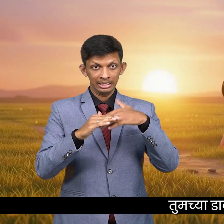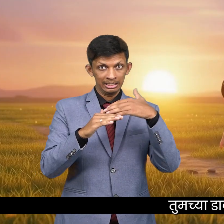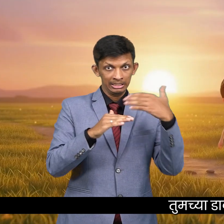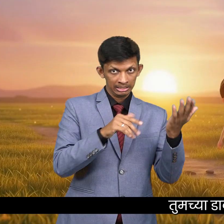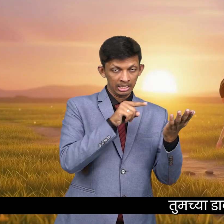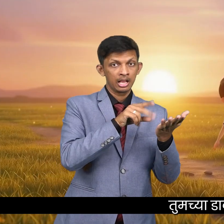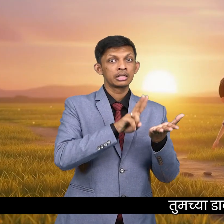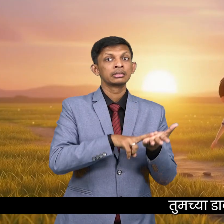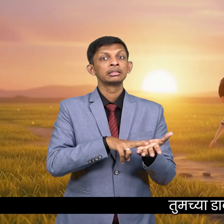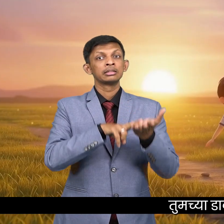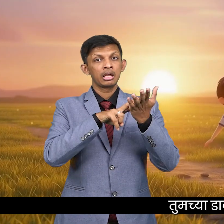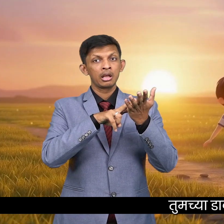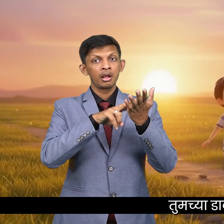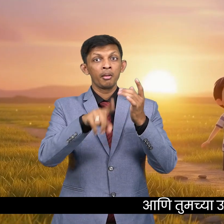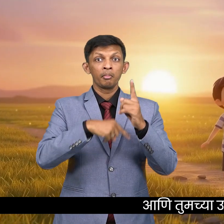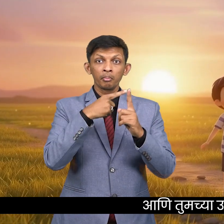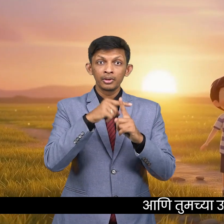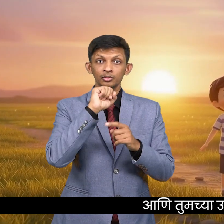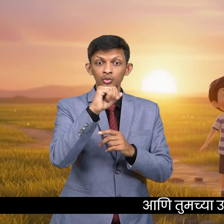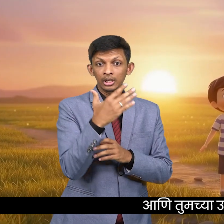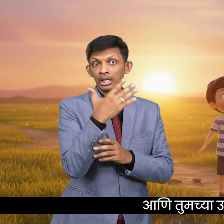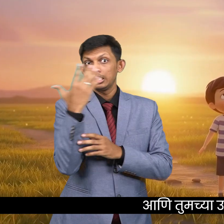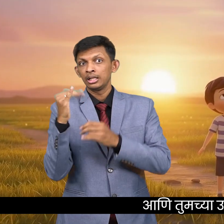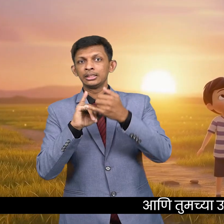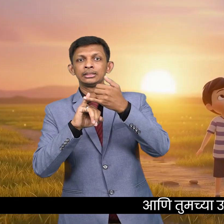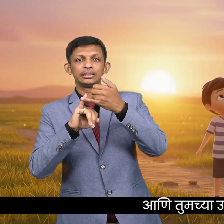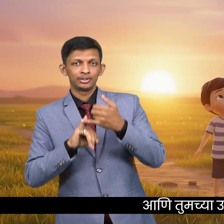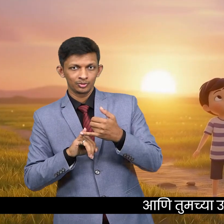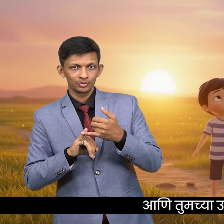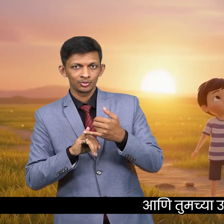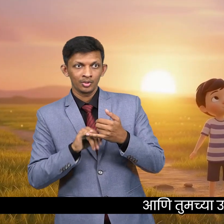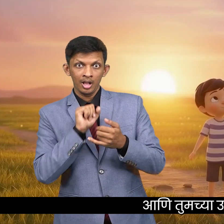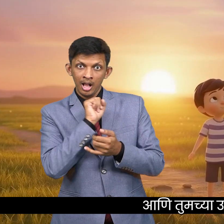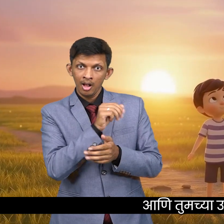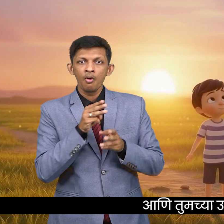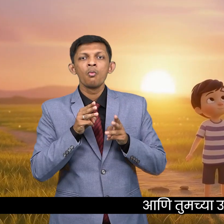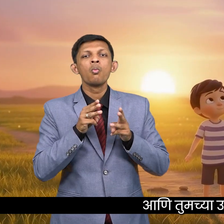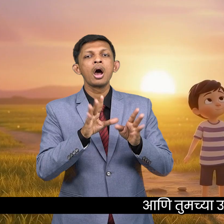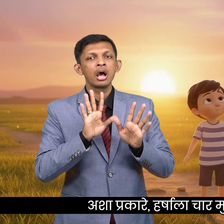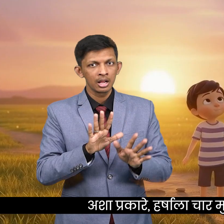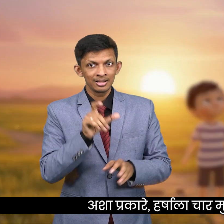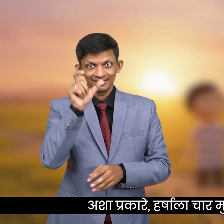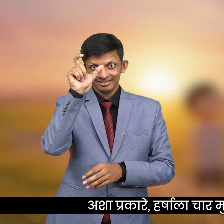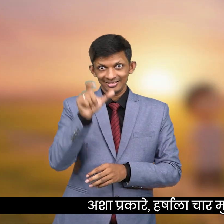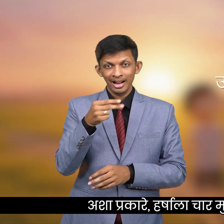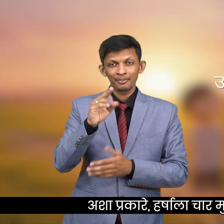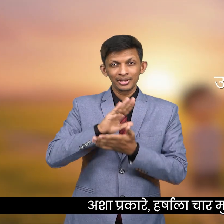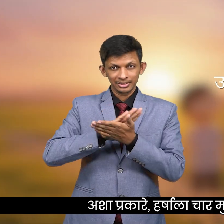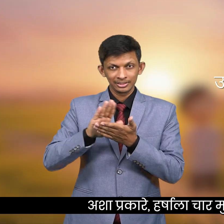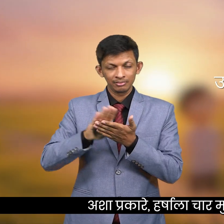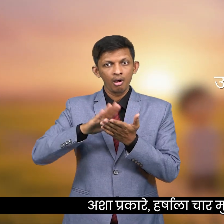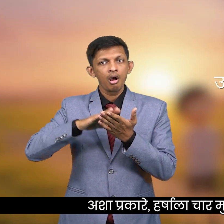तुमच्या डावीकडे उत्तर आहे आणि तुमच्या उजवीकडे दक्षिण आहे. अशा